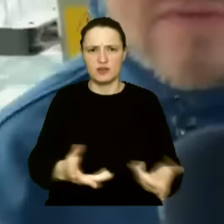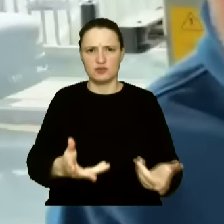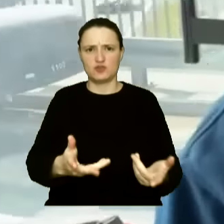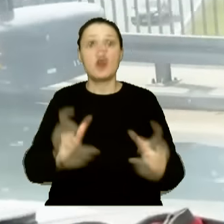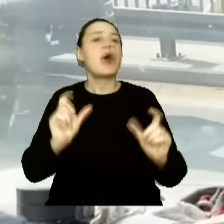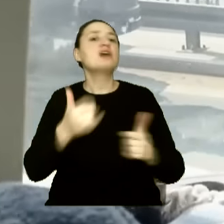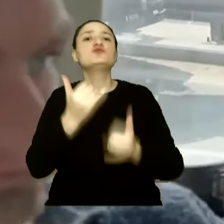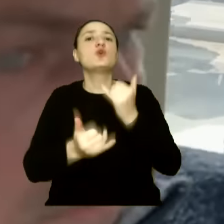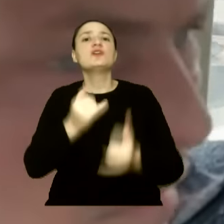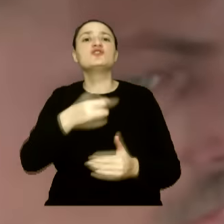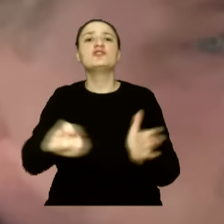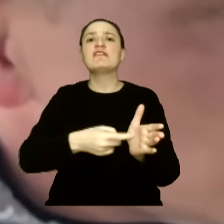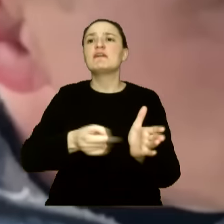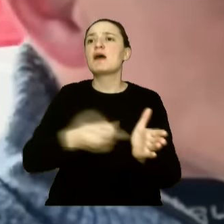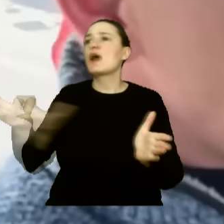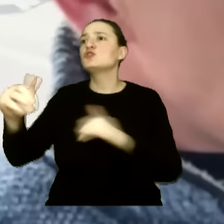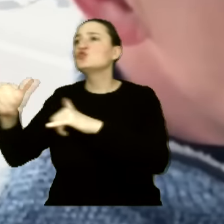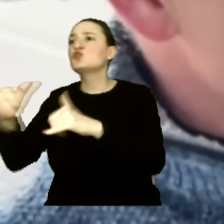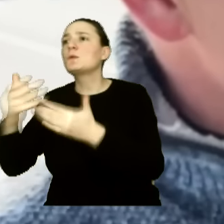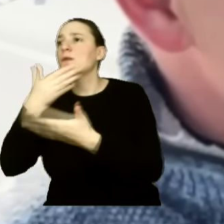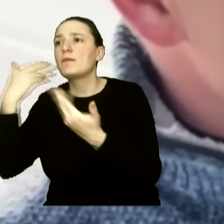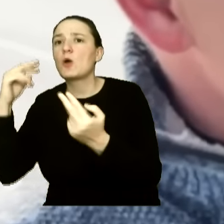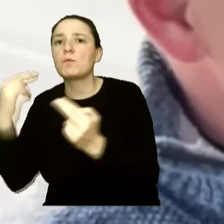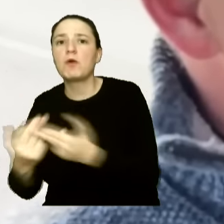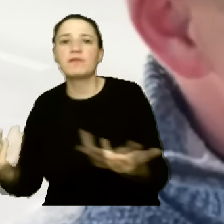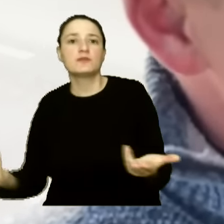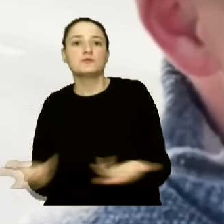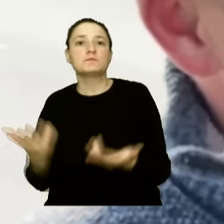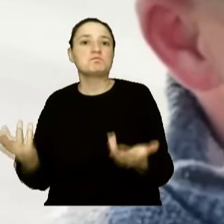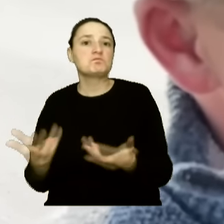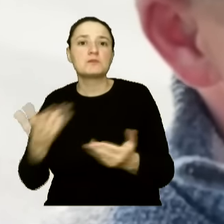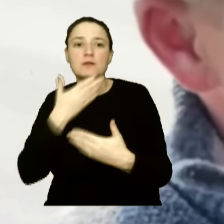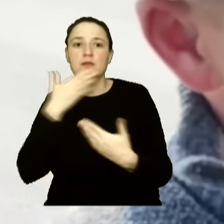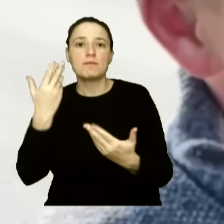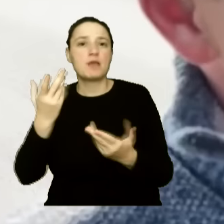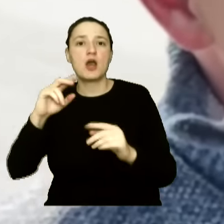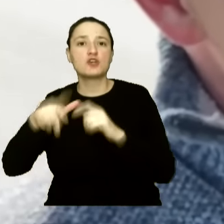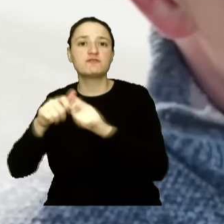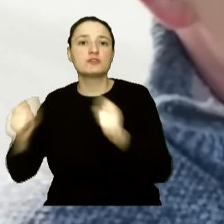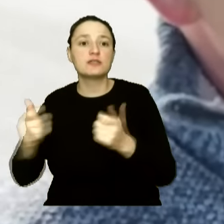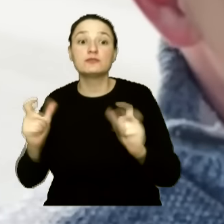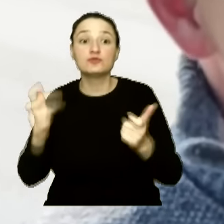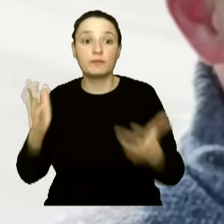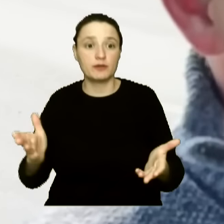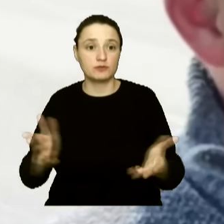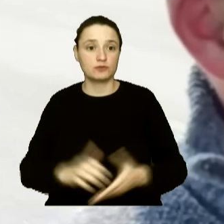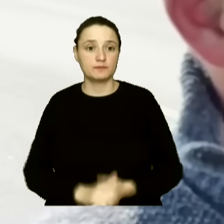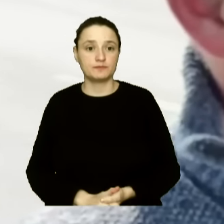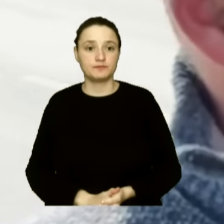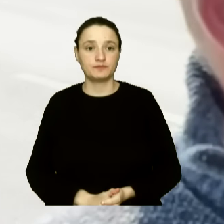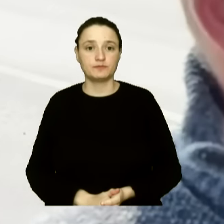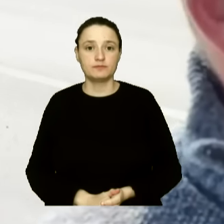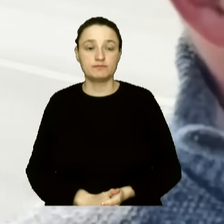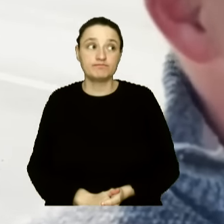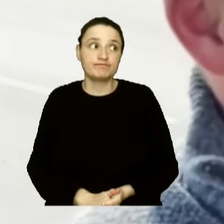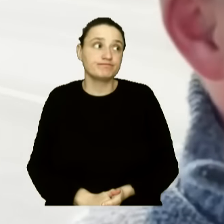na te postulaty rząd nie znajdzie odpowiedzi i nie przyjdzie z tymi konkretnymi rozwiązaniami? No i